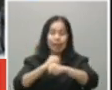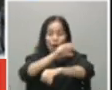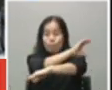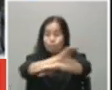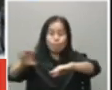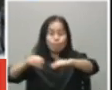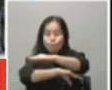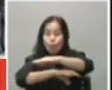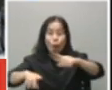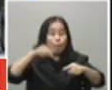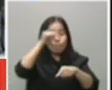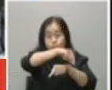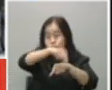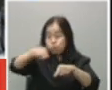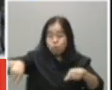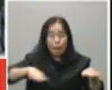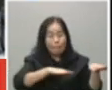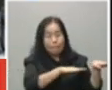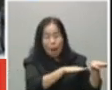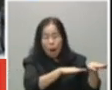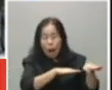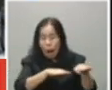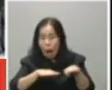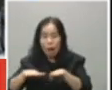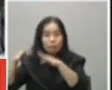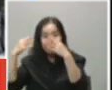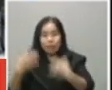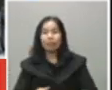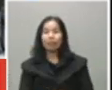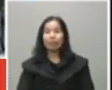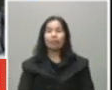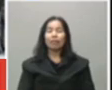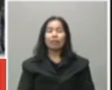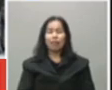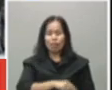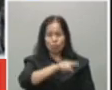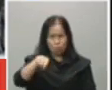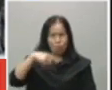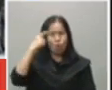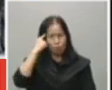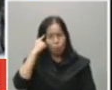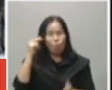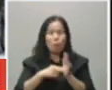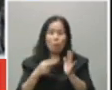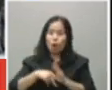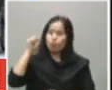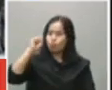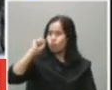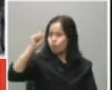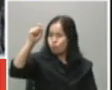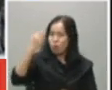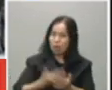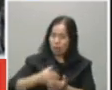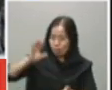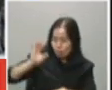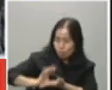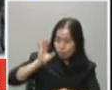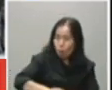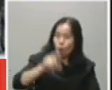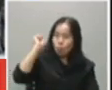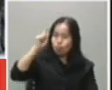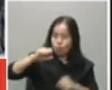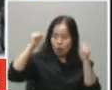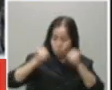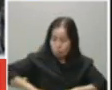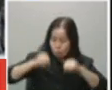กรุงเทพและปริมณฑลครับใครๆก็รู้ครับว่าความเร่งรีบอนุมัติโครงการหลายแสนล้